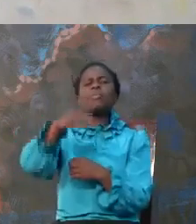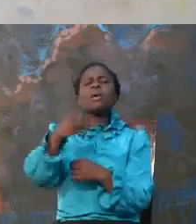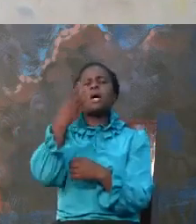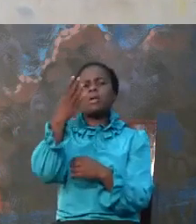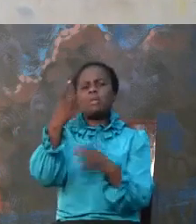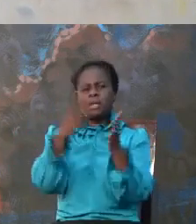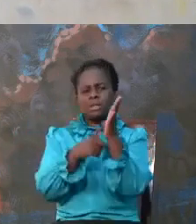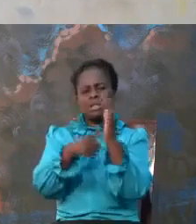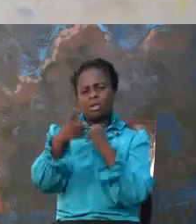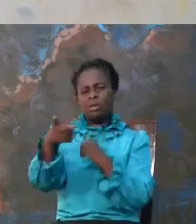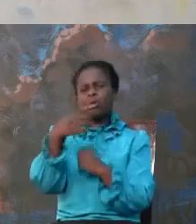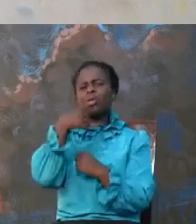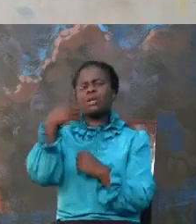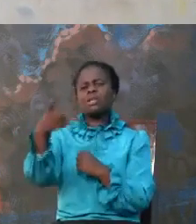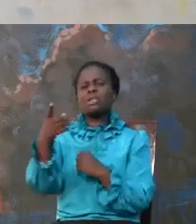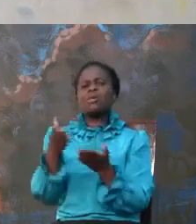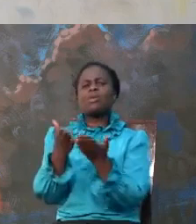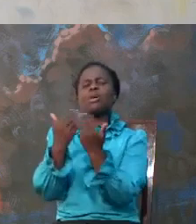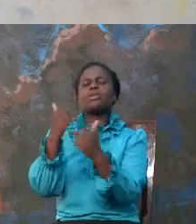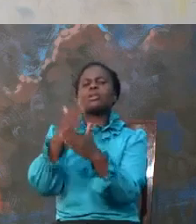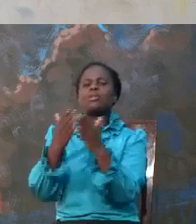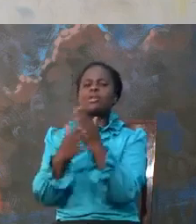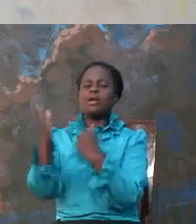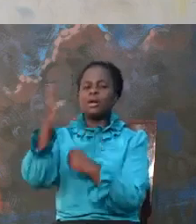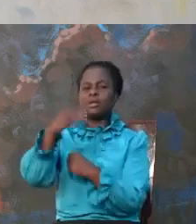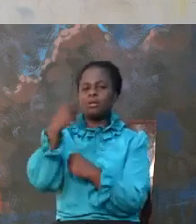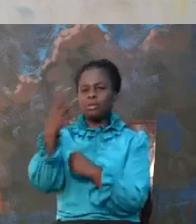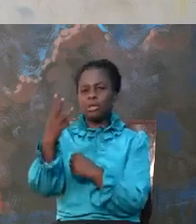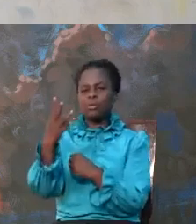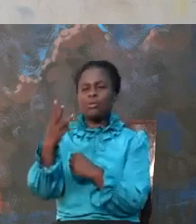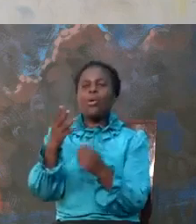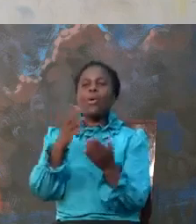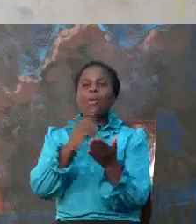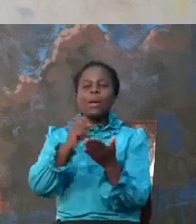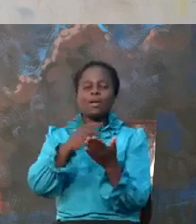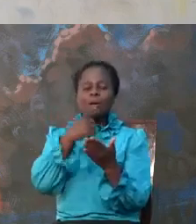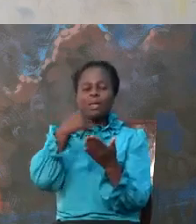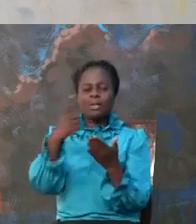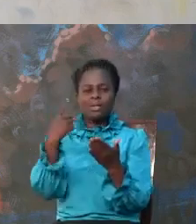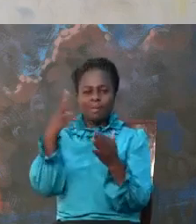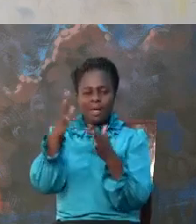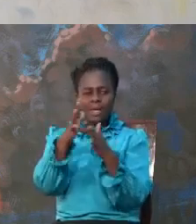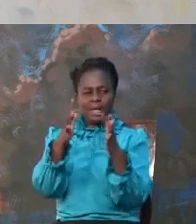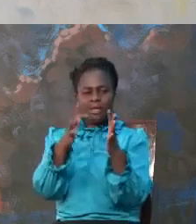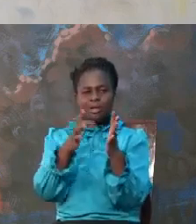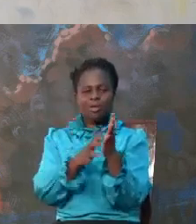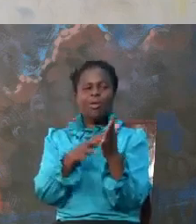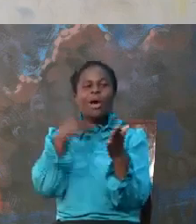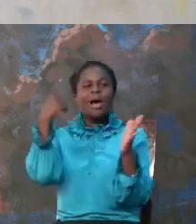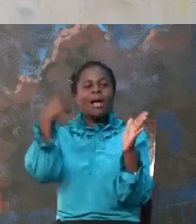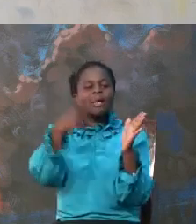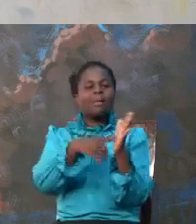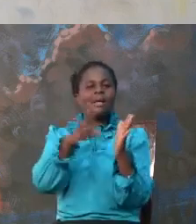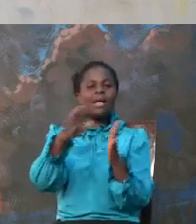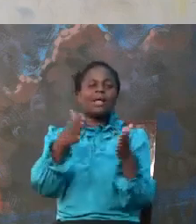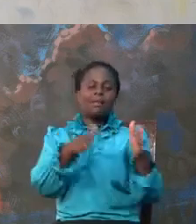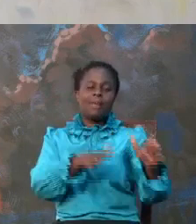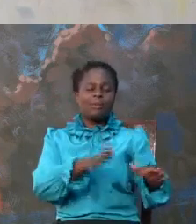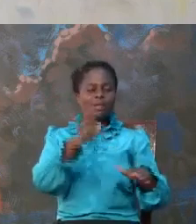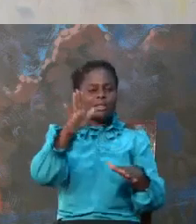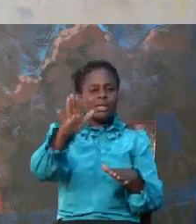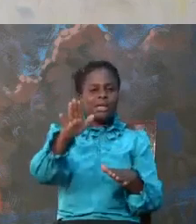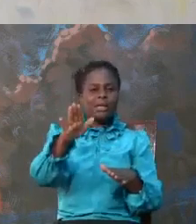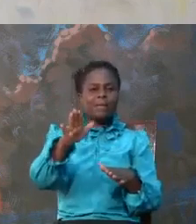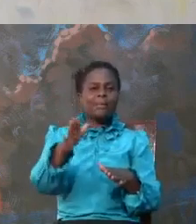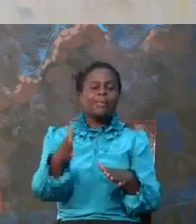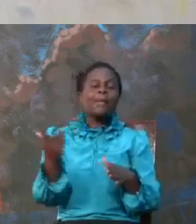46 na wewe unasema waweza kulijenga kwa siku tatu? Maandiko yanasema Yesu alimaanisha mauti yake. Maana